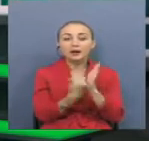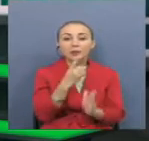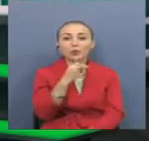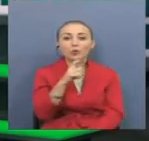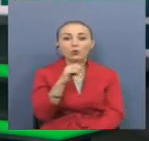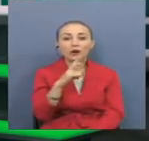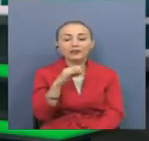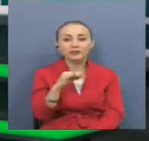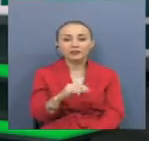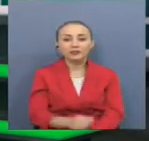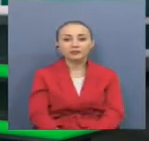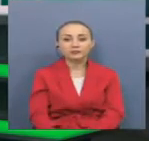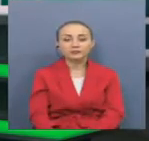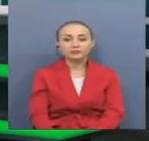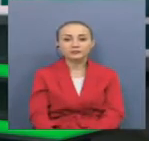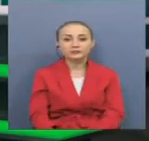асырылу жайында айтты.